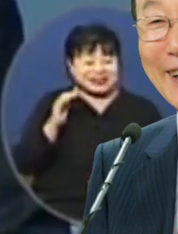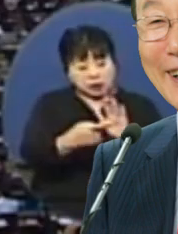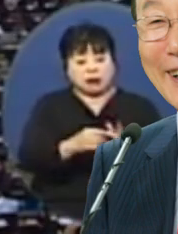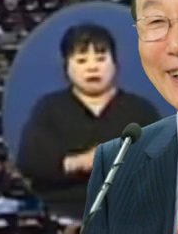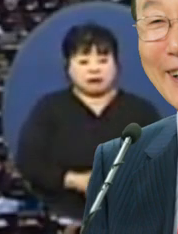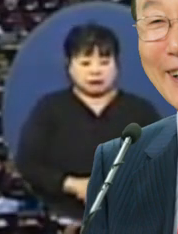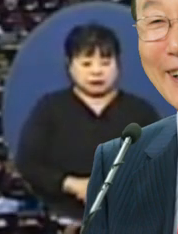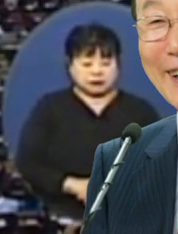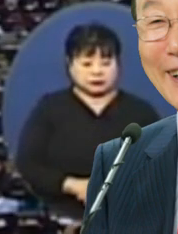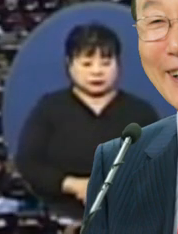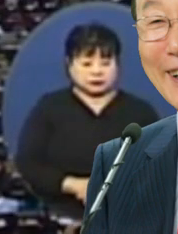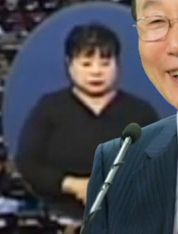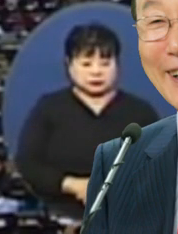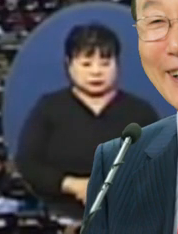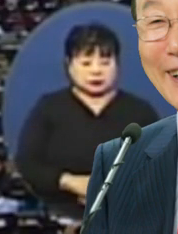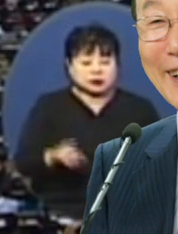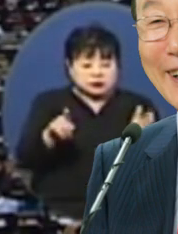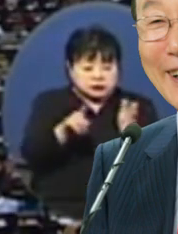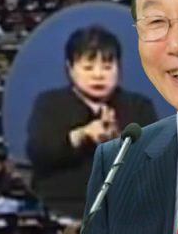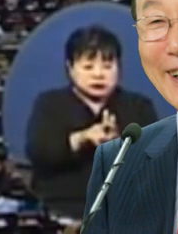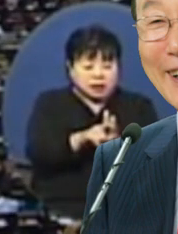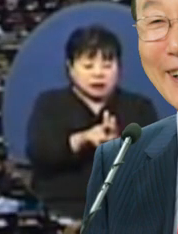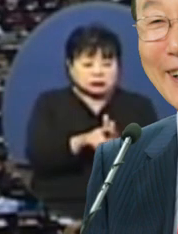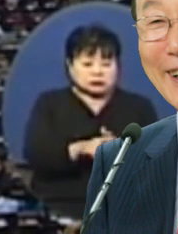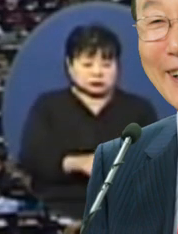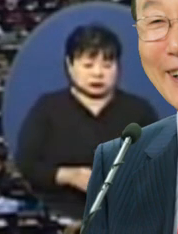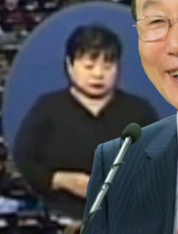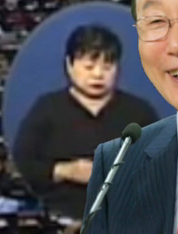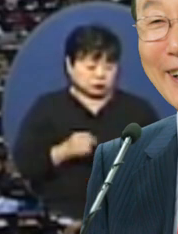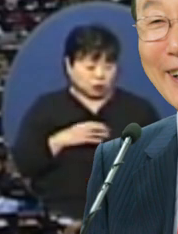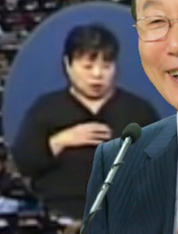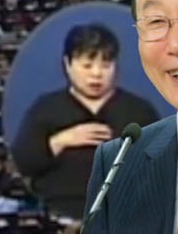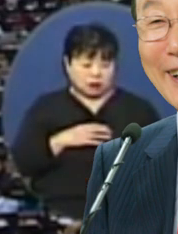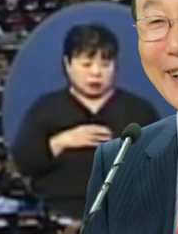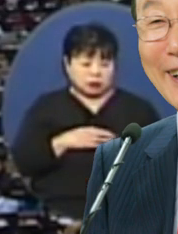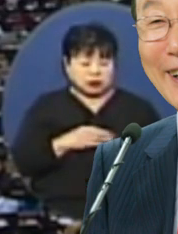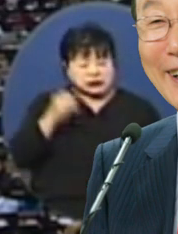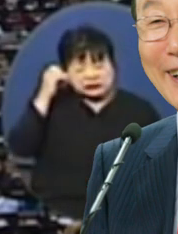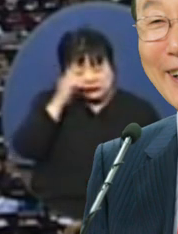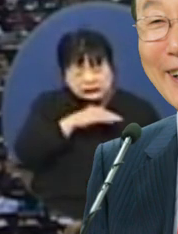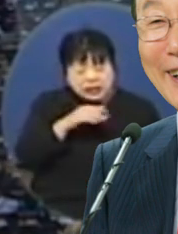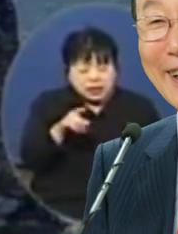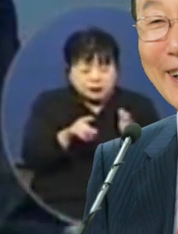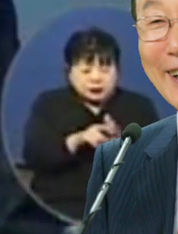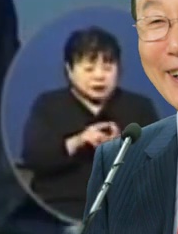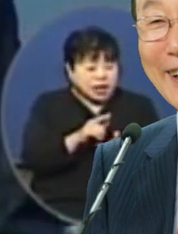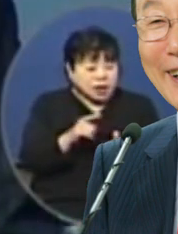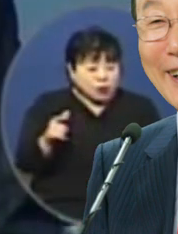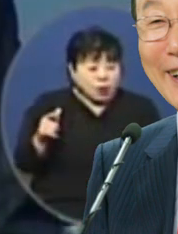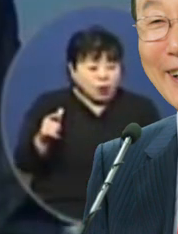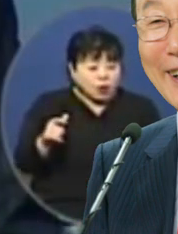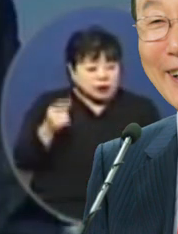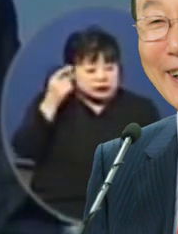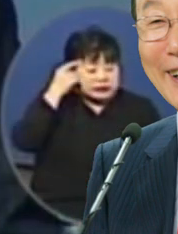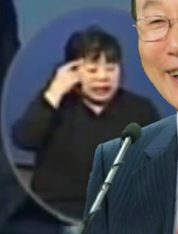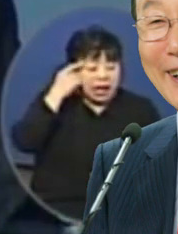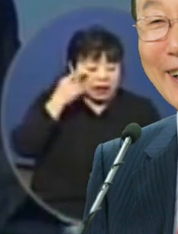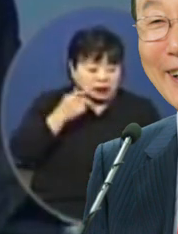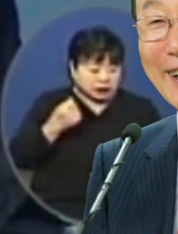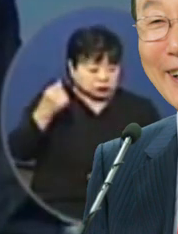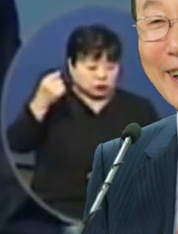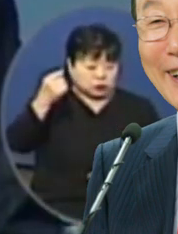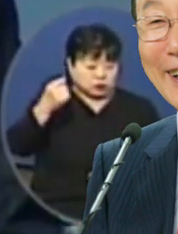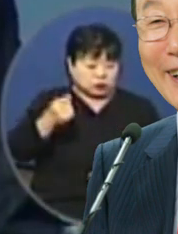것입니다. 신앙은 참 희한한 것은 여러분 우리가 그냥 믿을 뿐 아니라 우리의 상상력을